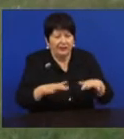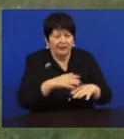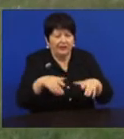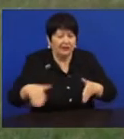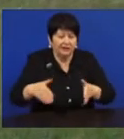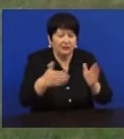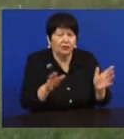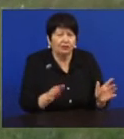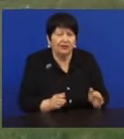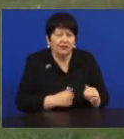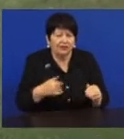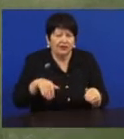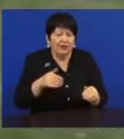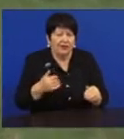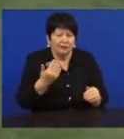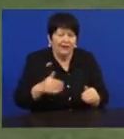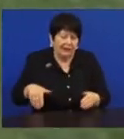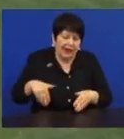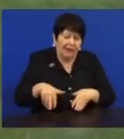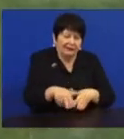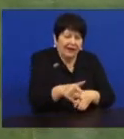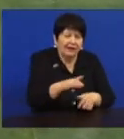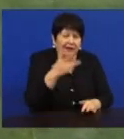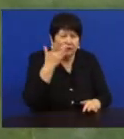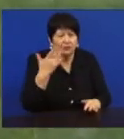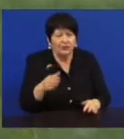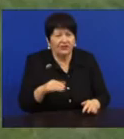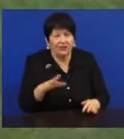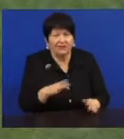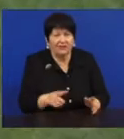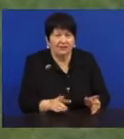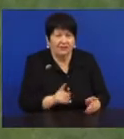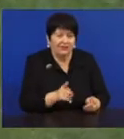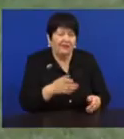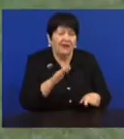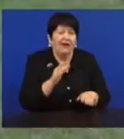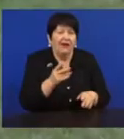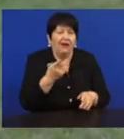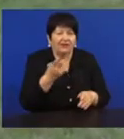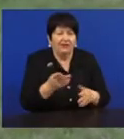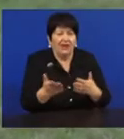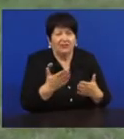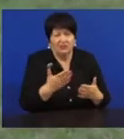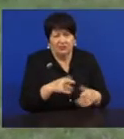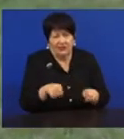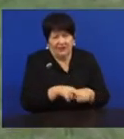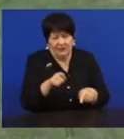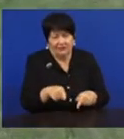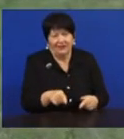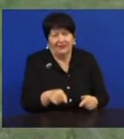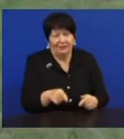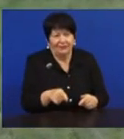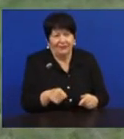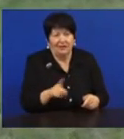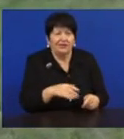drum. Deci până la intrare în gunoi, ceea ce este inacceptabil, ce se face și atitudinea cetățenilor